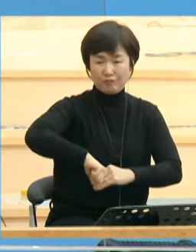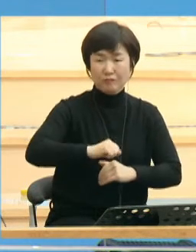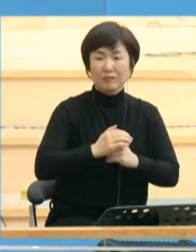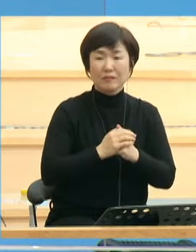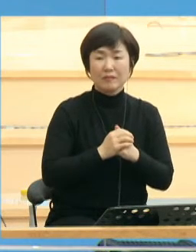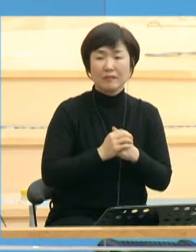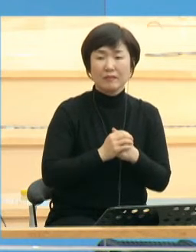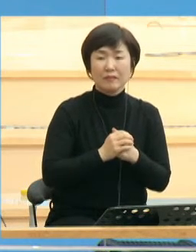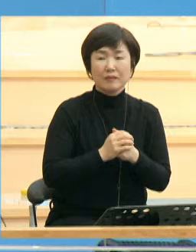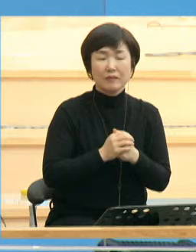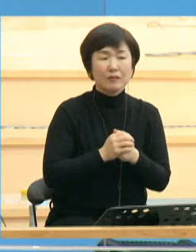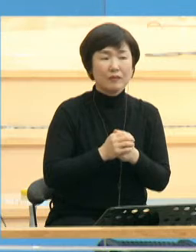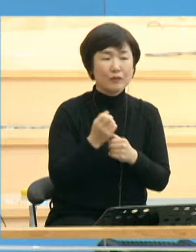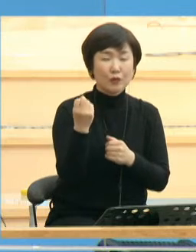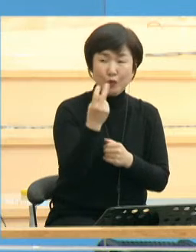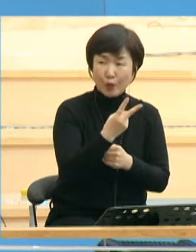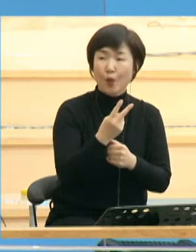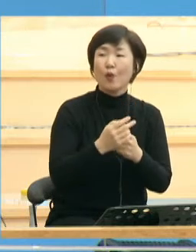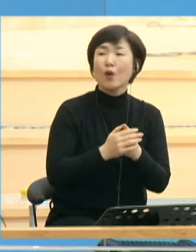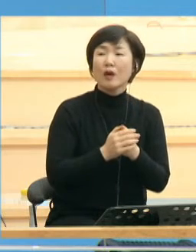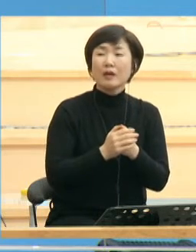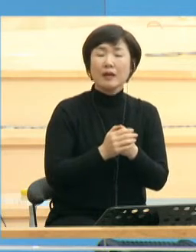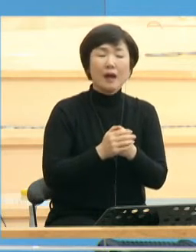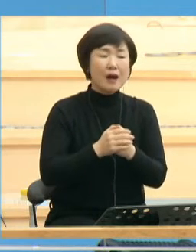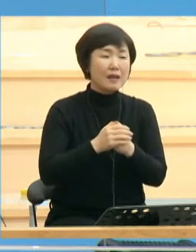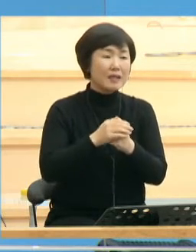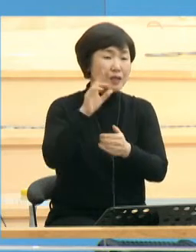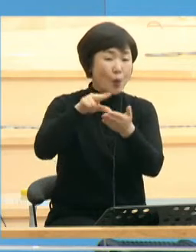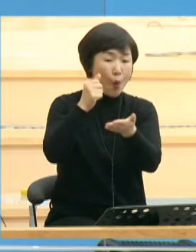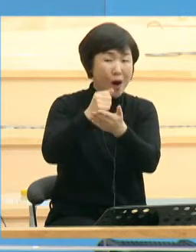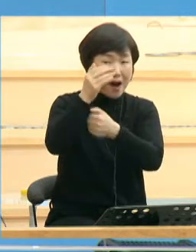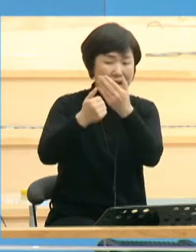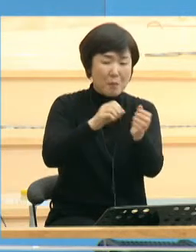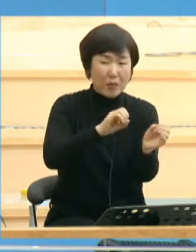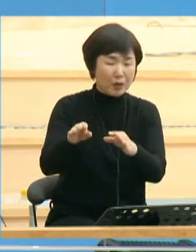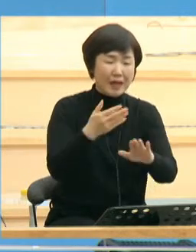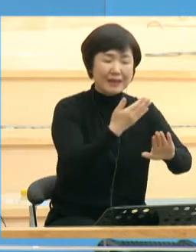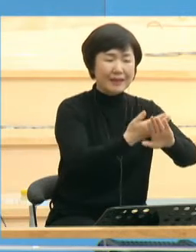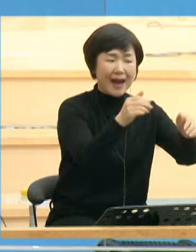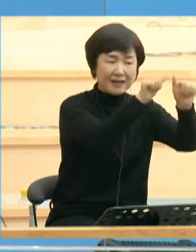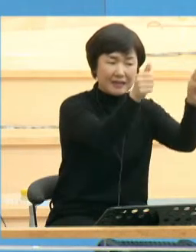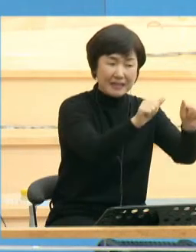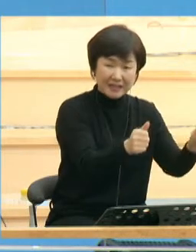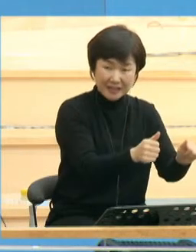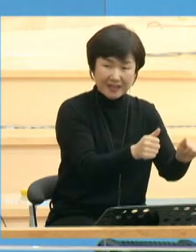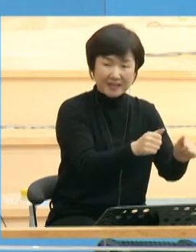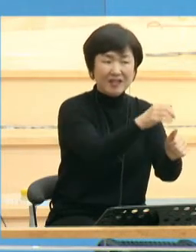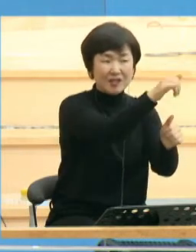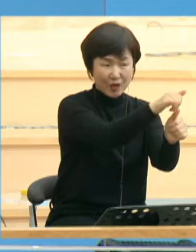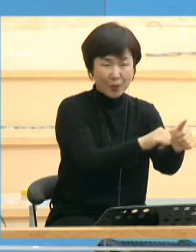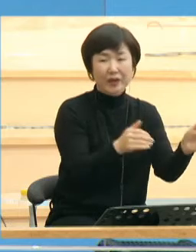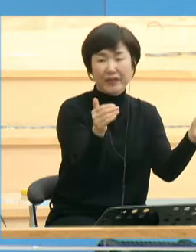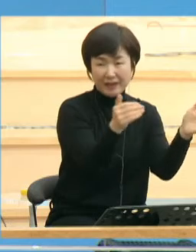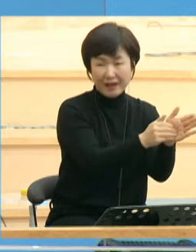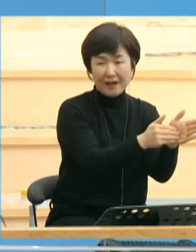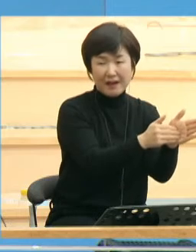또 보면 그들의 조상들의 하나님 여호와를 버리고 다른 신들을 섬겨 다 그렇게 말합니다 근데 그걸로 그치면